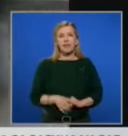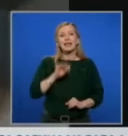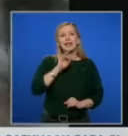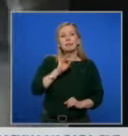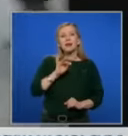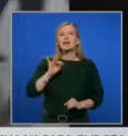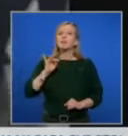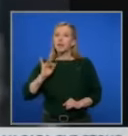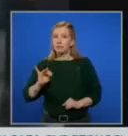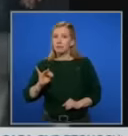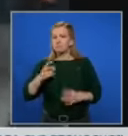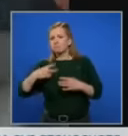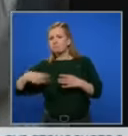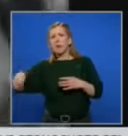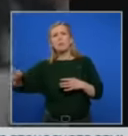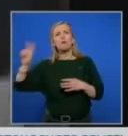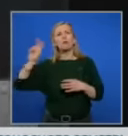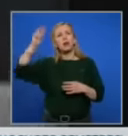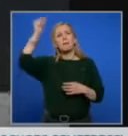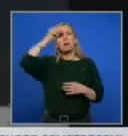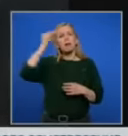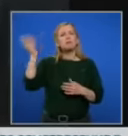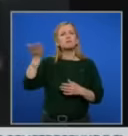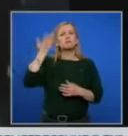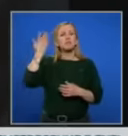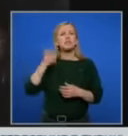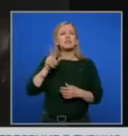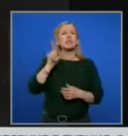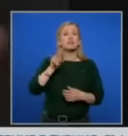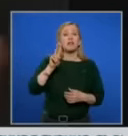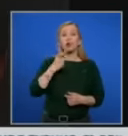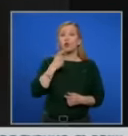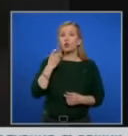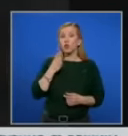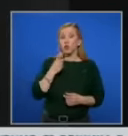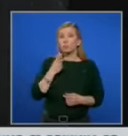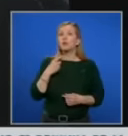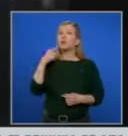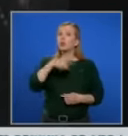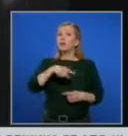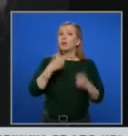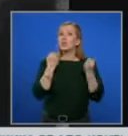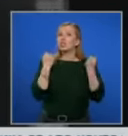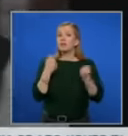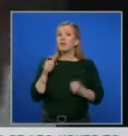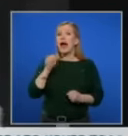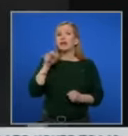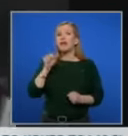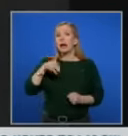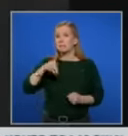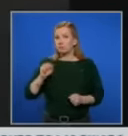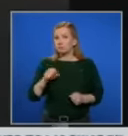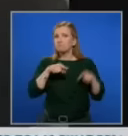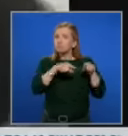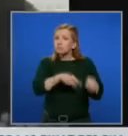Ибрахим Йомас напуска България през 1972 година. Живее в Адана. Разказва, че след разрушителните